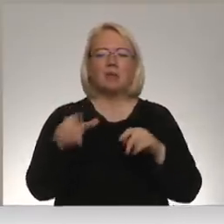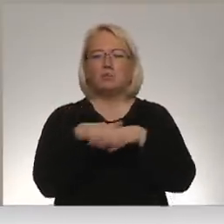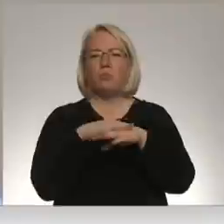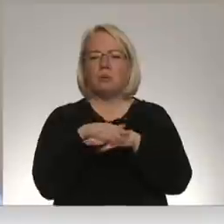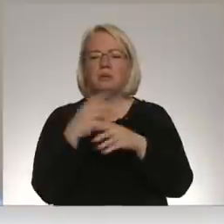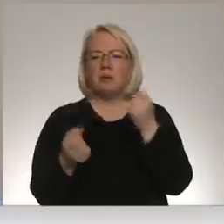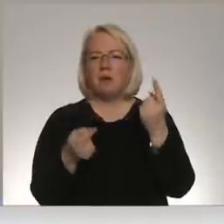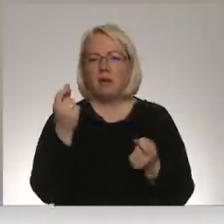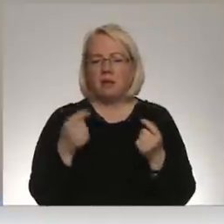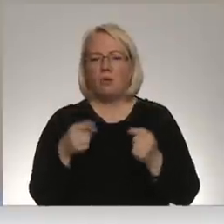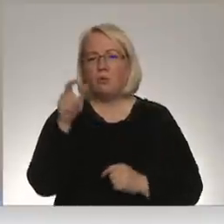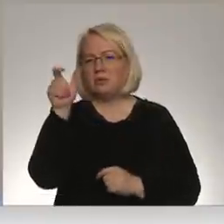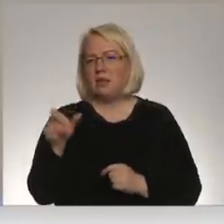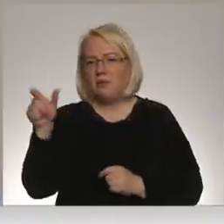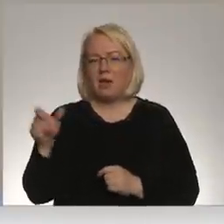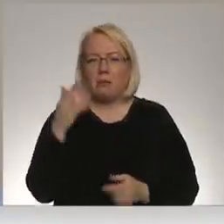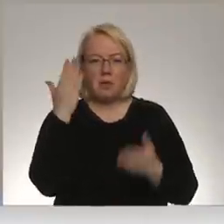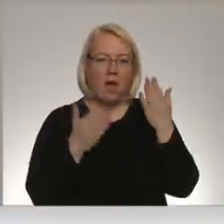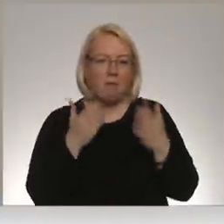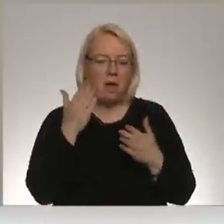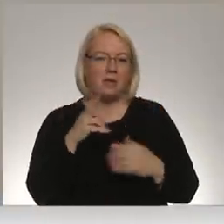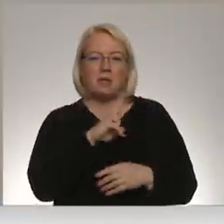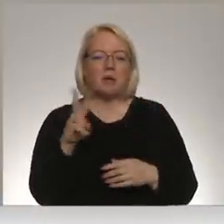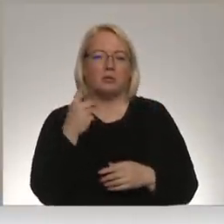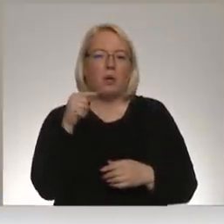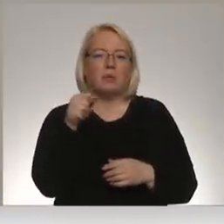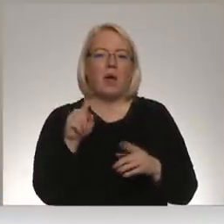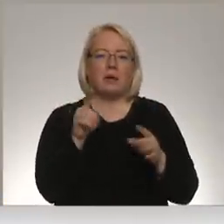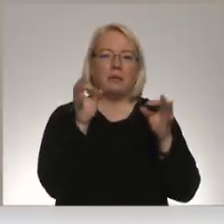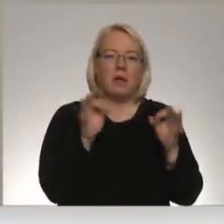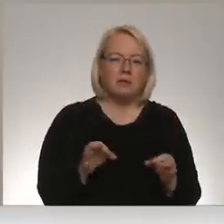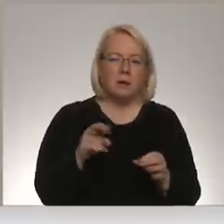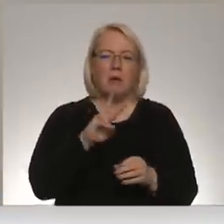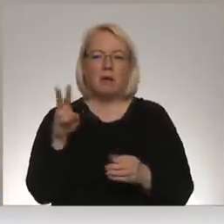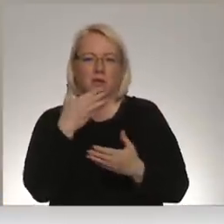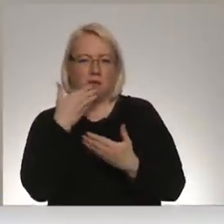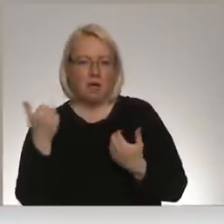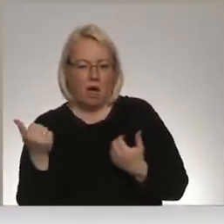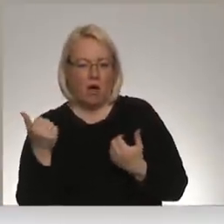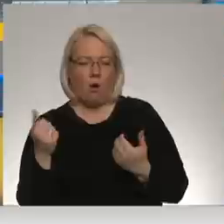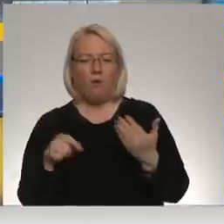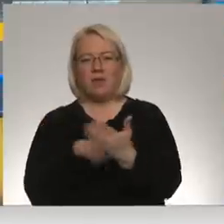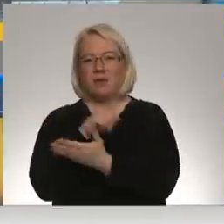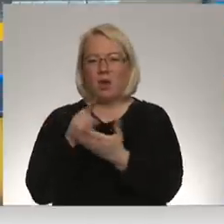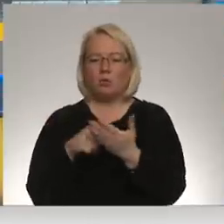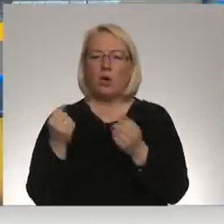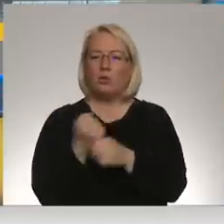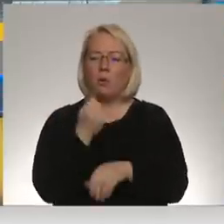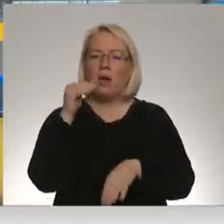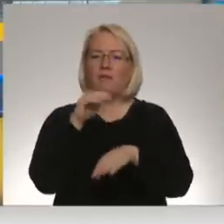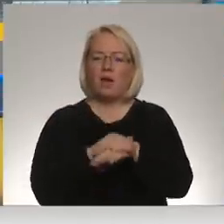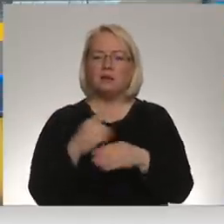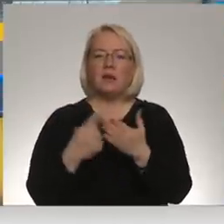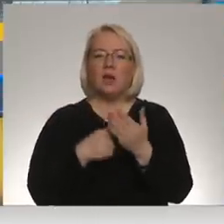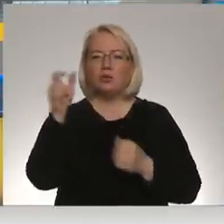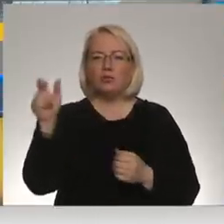Un, nu jā, cilvēkiem ir jāmēģina saprast, kas no tā ir taisnība, kas nav taisnība. Un tomēr fakts ir šie